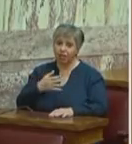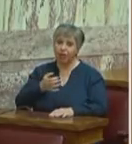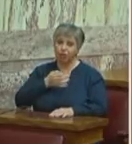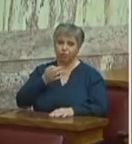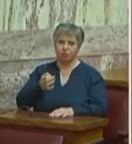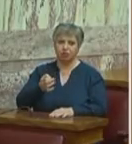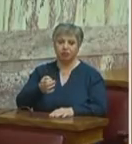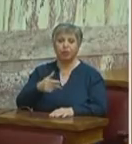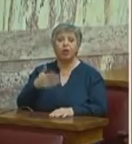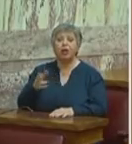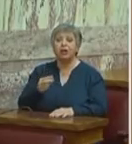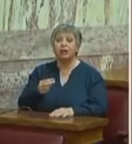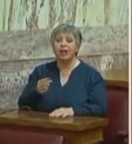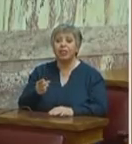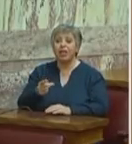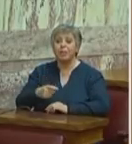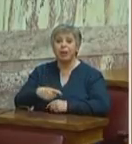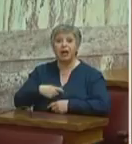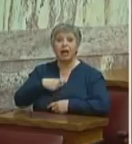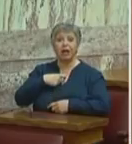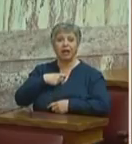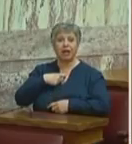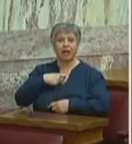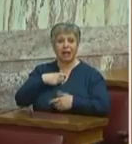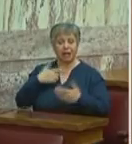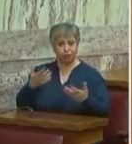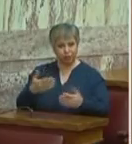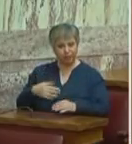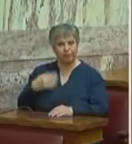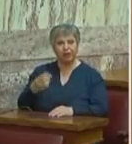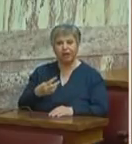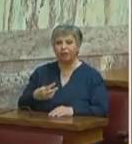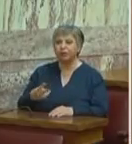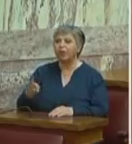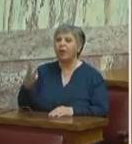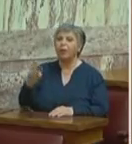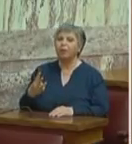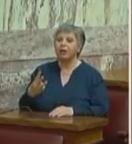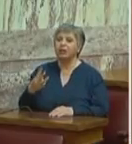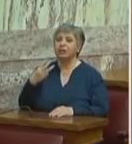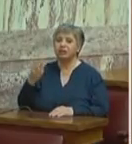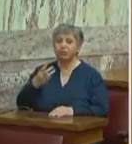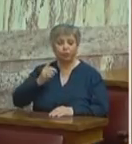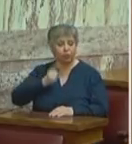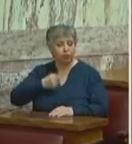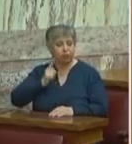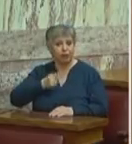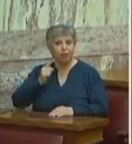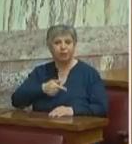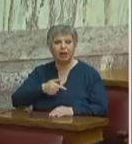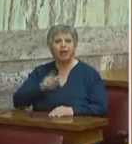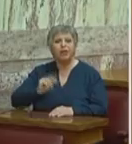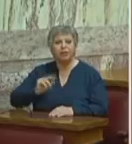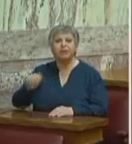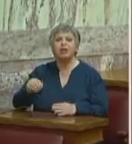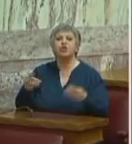ήταν, φαίνεται, όχι μόνο υπάκουα παιδιά της Τρόικας, αλλά και υπάκουα παιδιά των πολυεθνικών και των